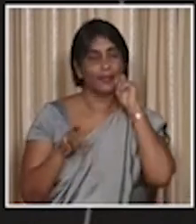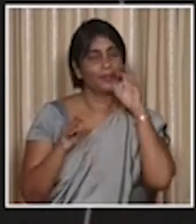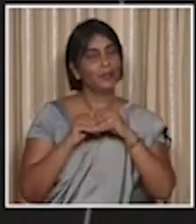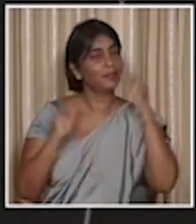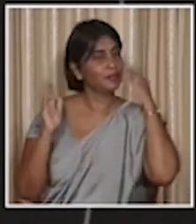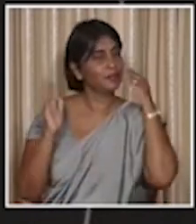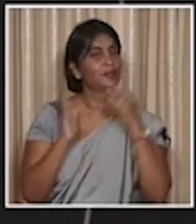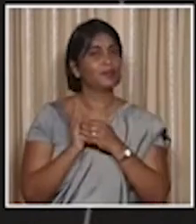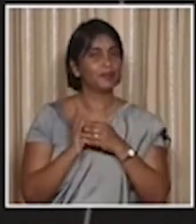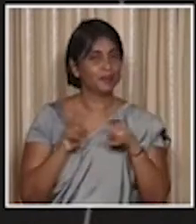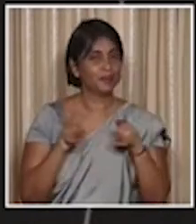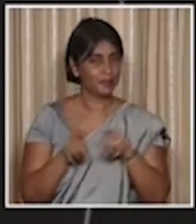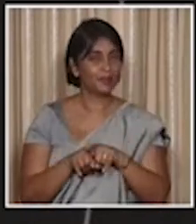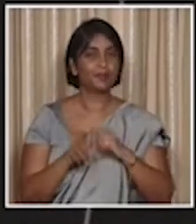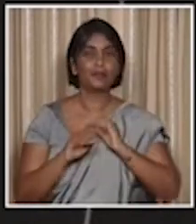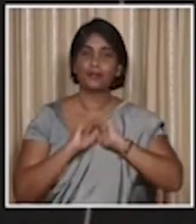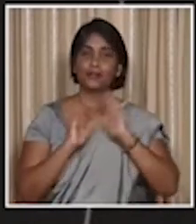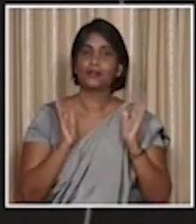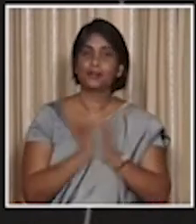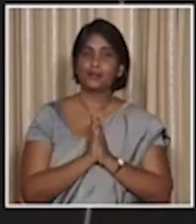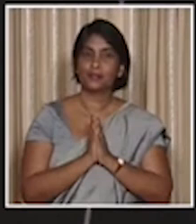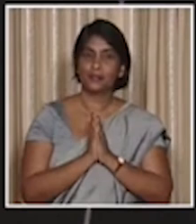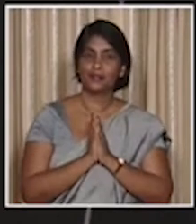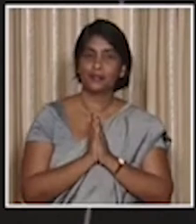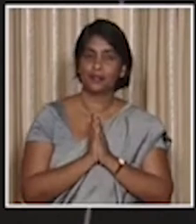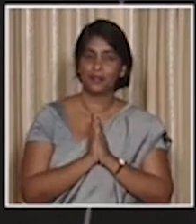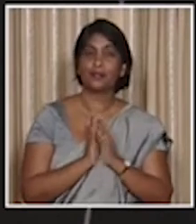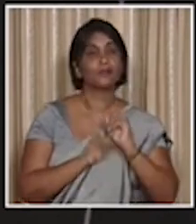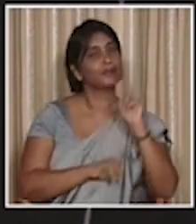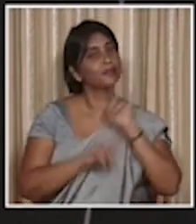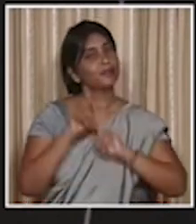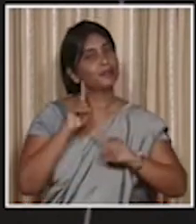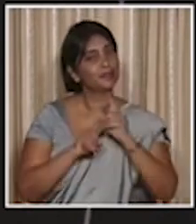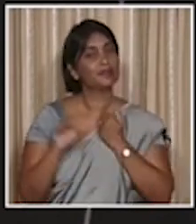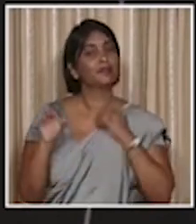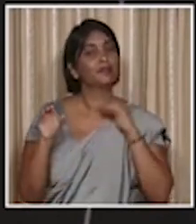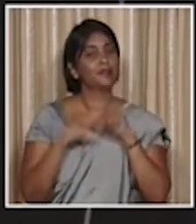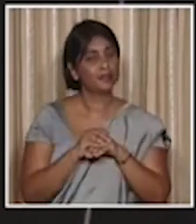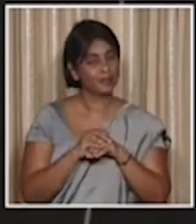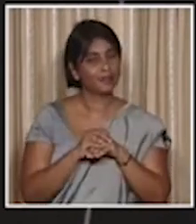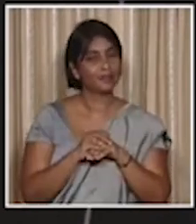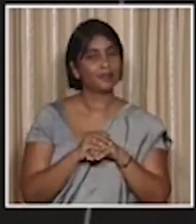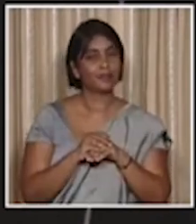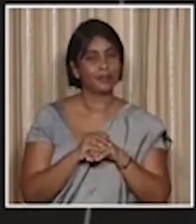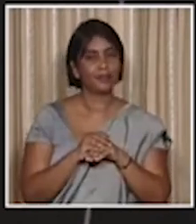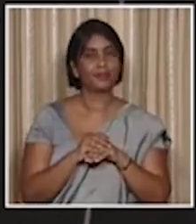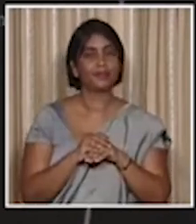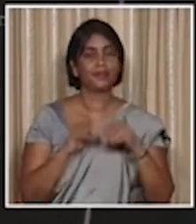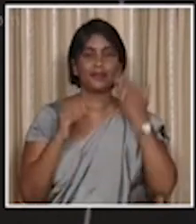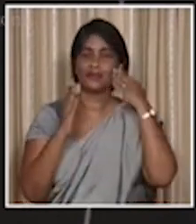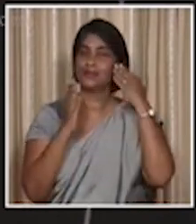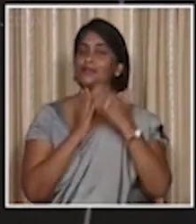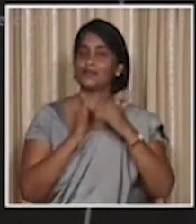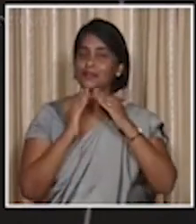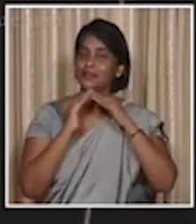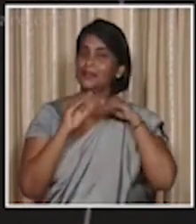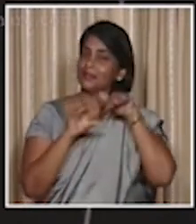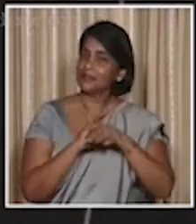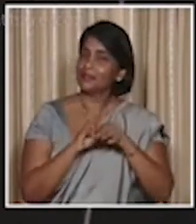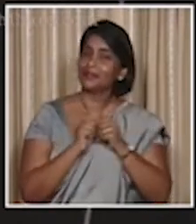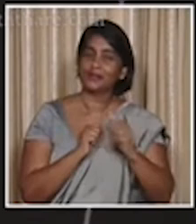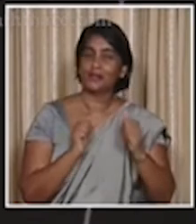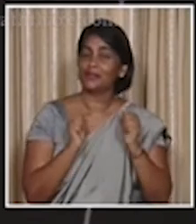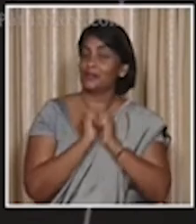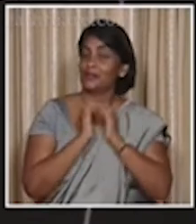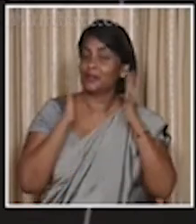ඒ කැපවීම කරනවා මේ අපි සීලු දෙනාම අපි මේ මේ පාර්ලිමේන්තුව තුලට ආවත් අපිට තියෙනවා ගෘහස්තය තුල තියෙන වැඩ කොටසක්